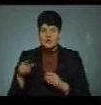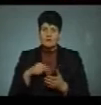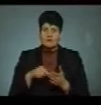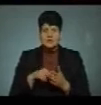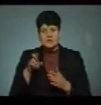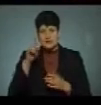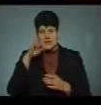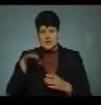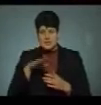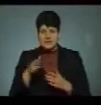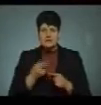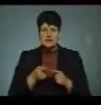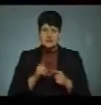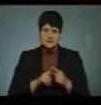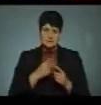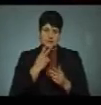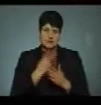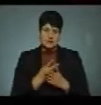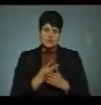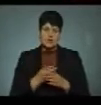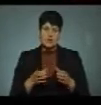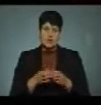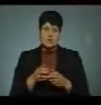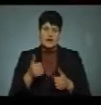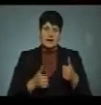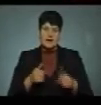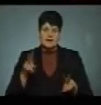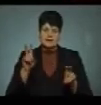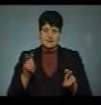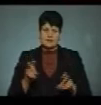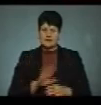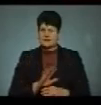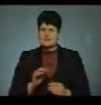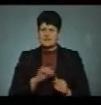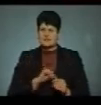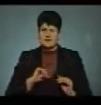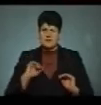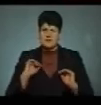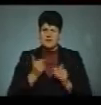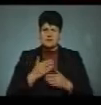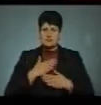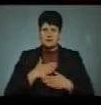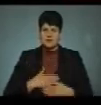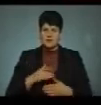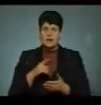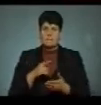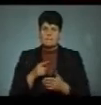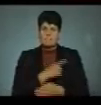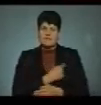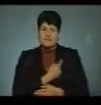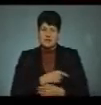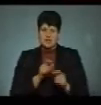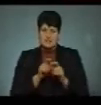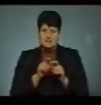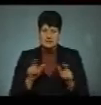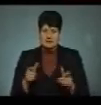Результати такого соцдослідження представила група «Рейтинг». Найменше задоволені роботою саме медичних закладів у місті Тернополь. Це порівнюючи